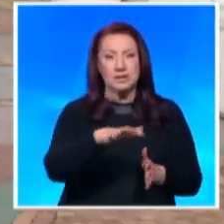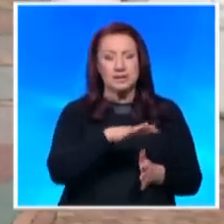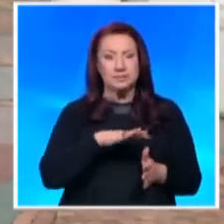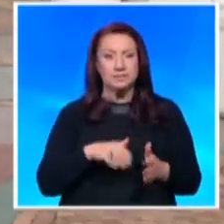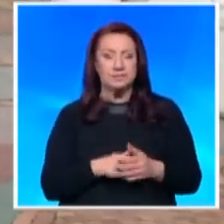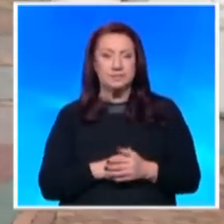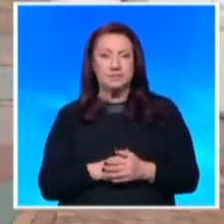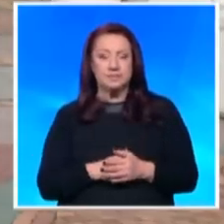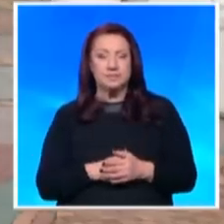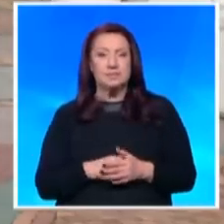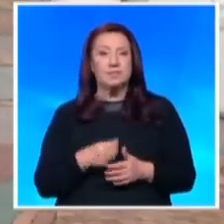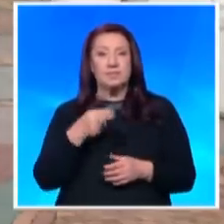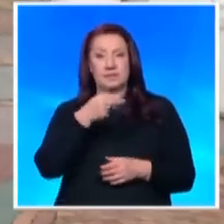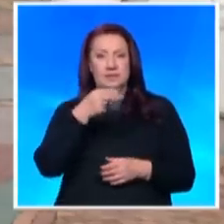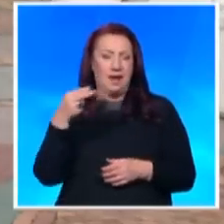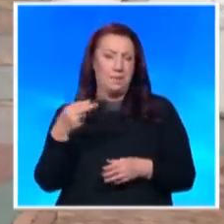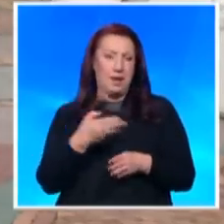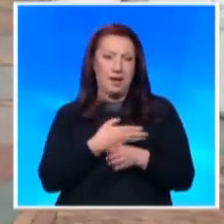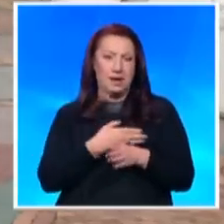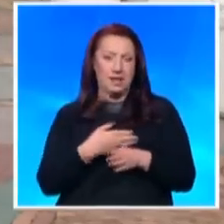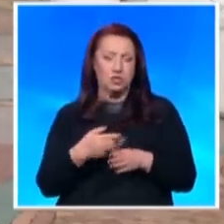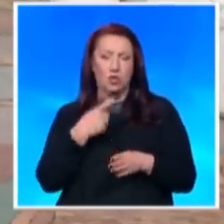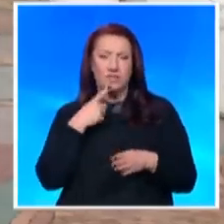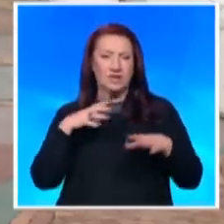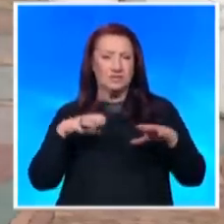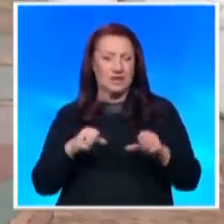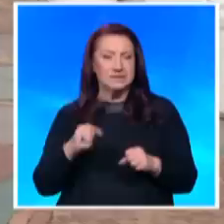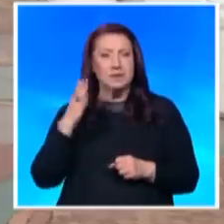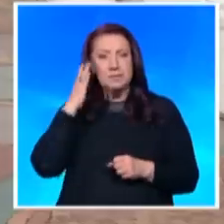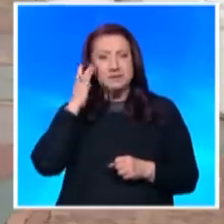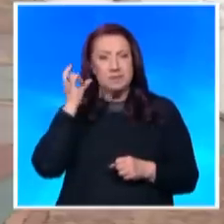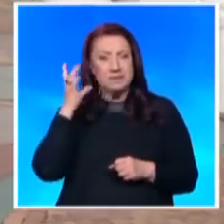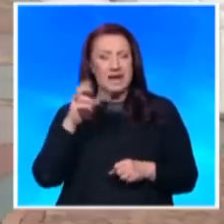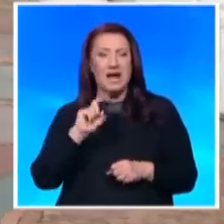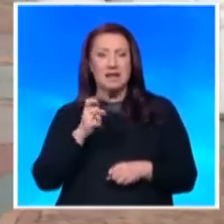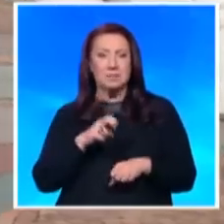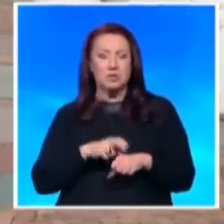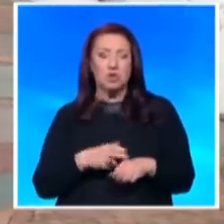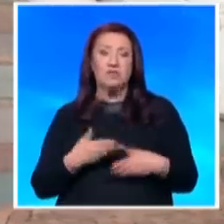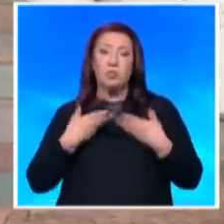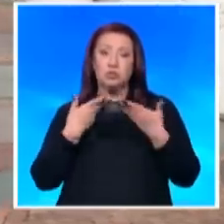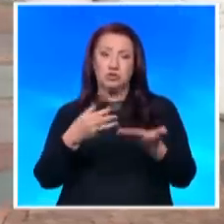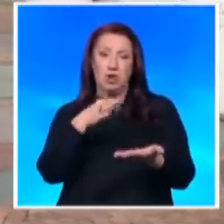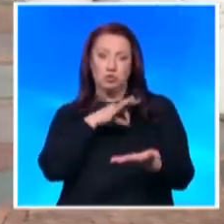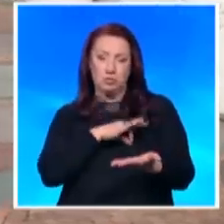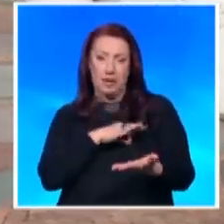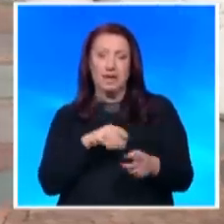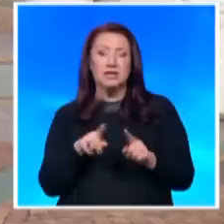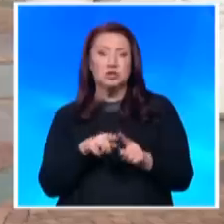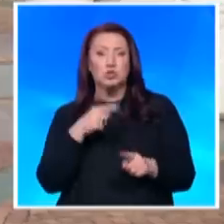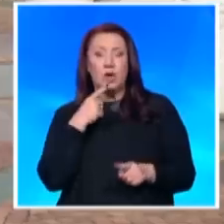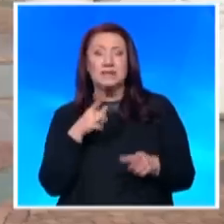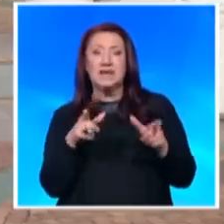И към темата за редовна власт, премиерът Гълъб Донев пожела успех на преговарящите партии, определи кандидатурата на Мария Габриел като,